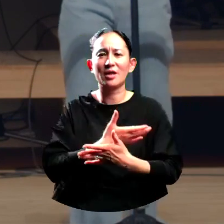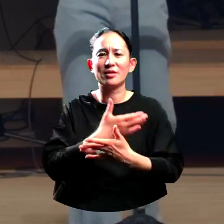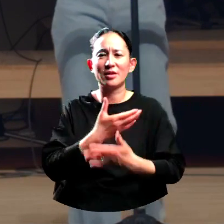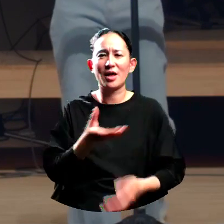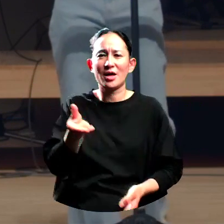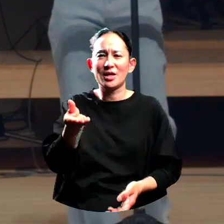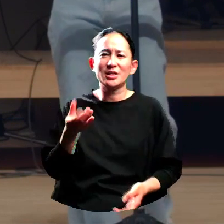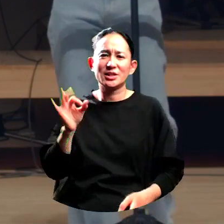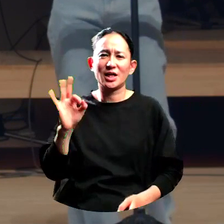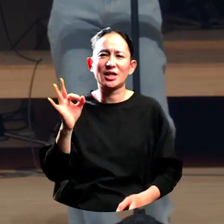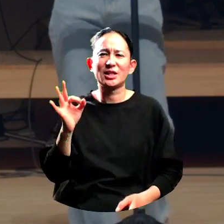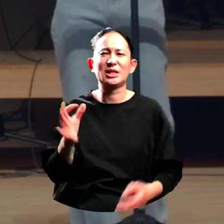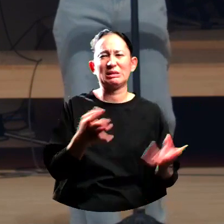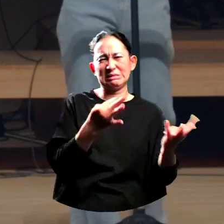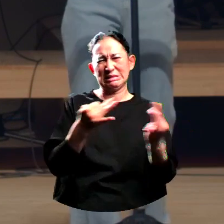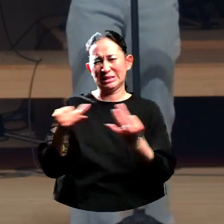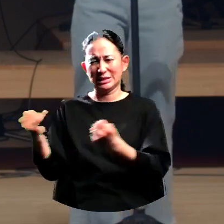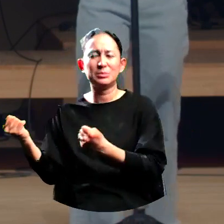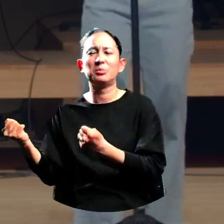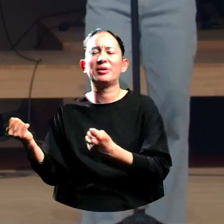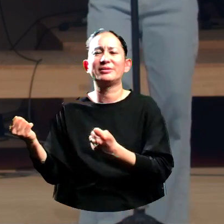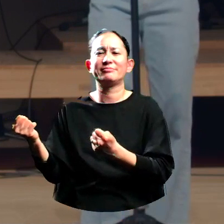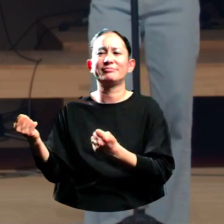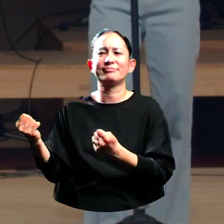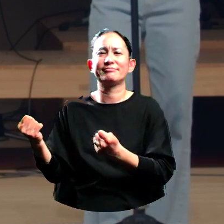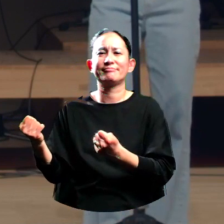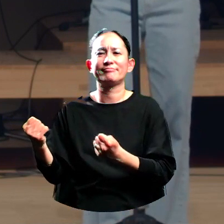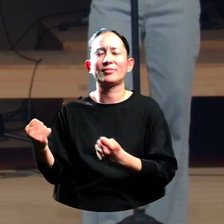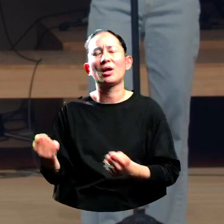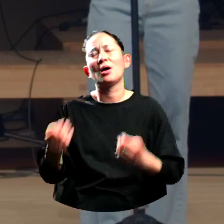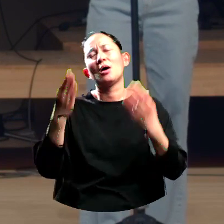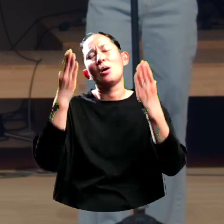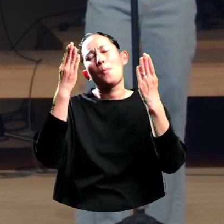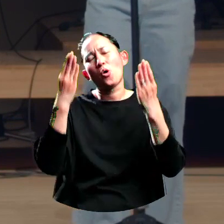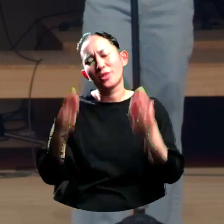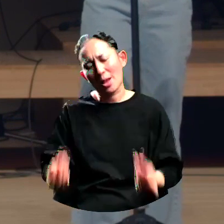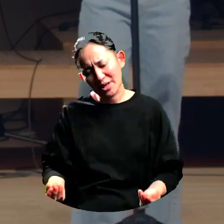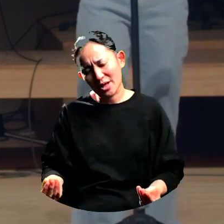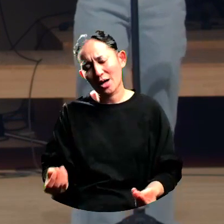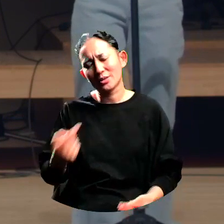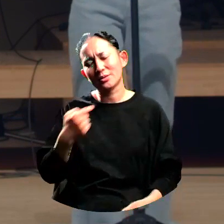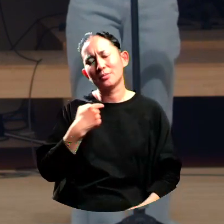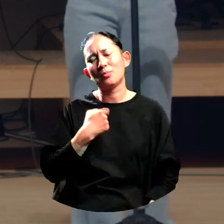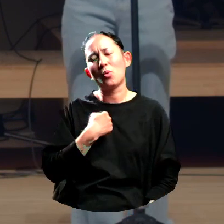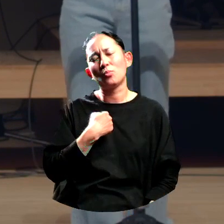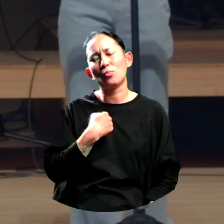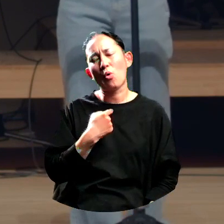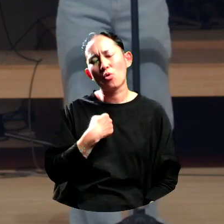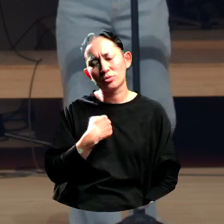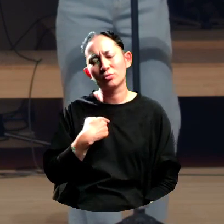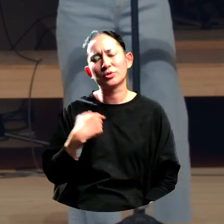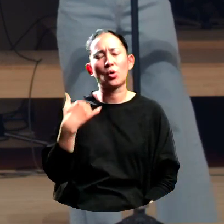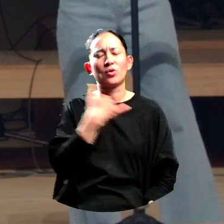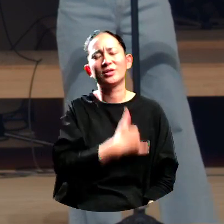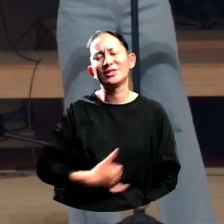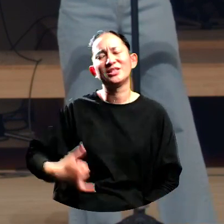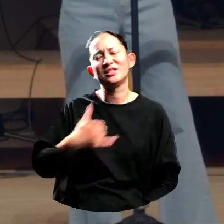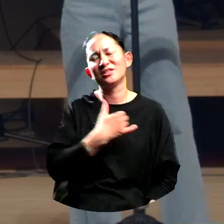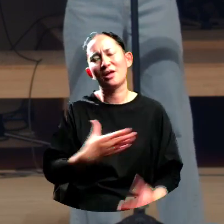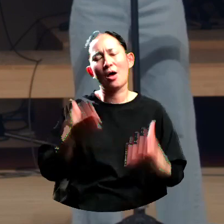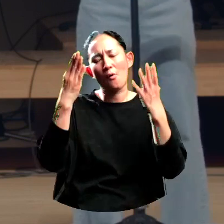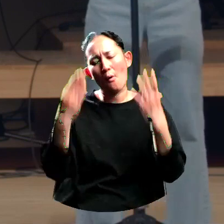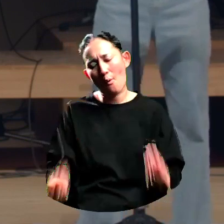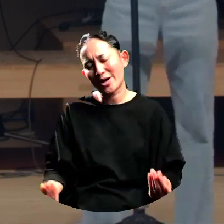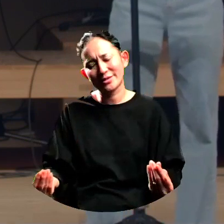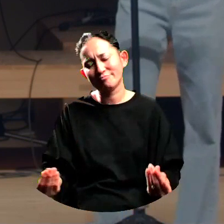started to go down and he incurred a ton of debt. もうダメだ。もう俺の作曲家としてのもう使命はもう仕